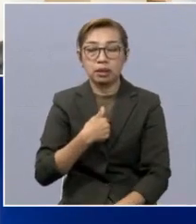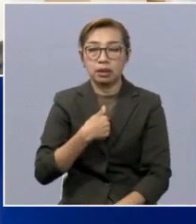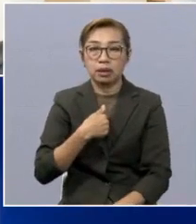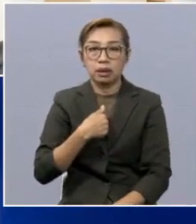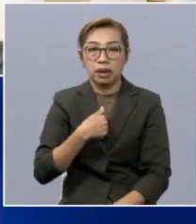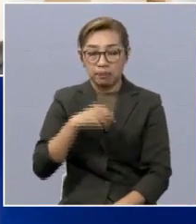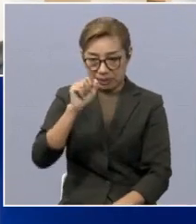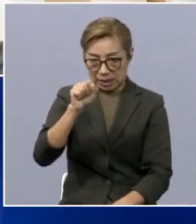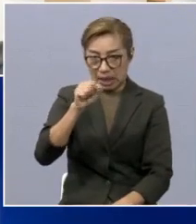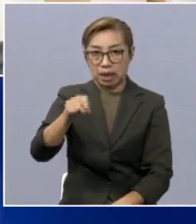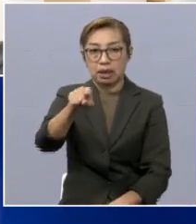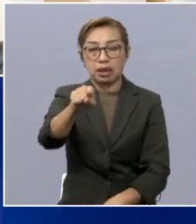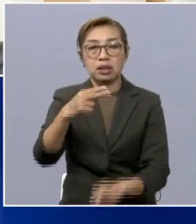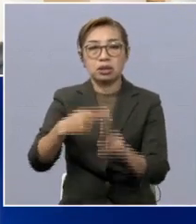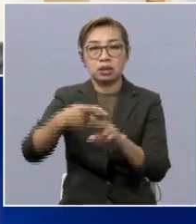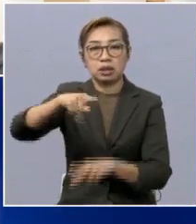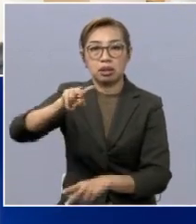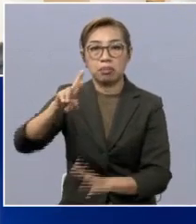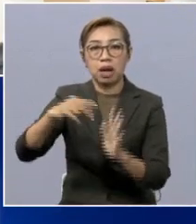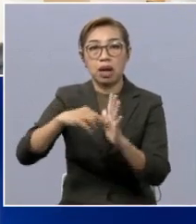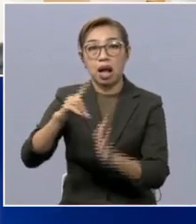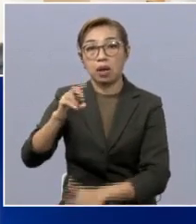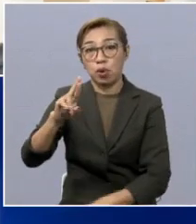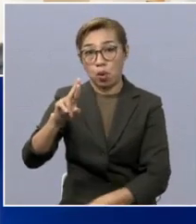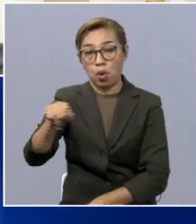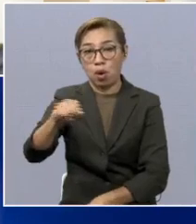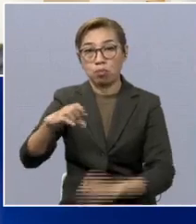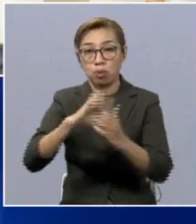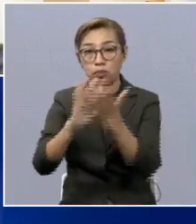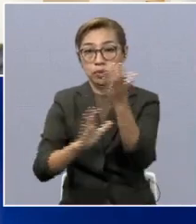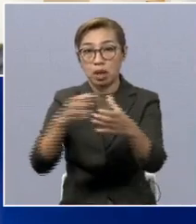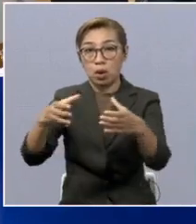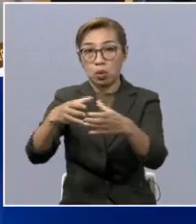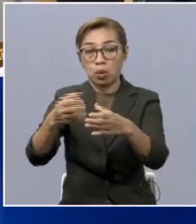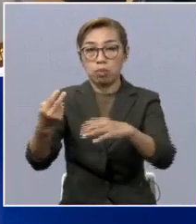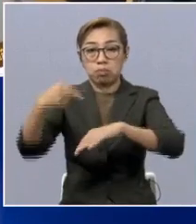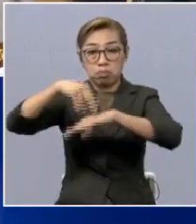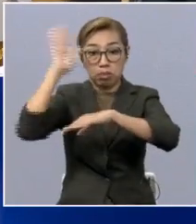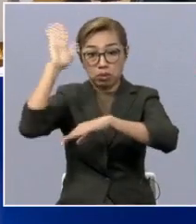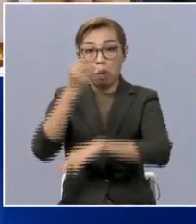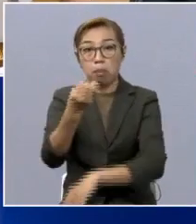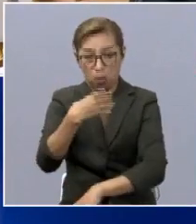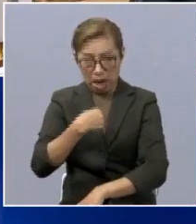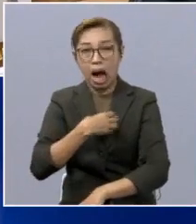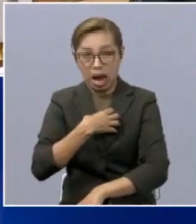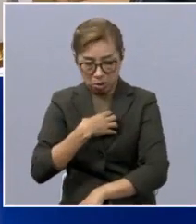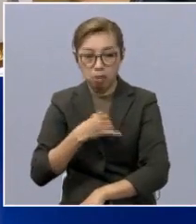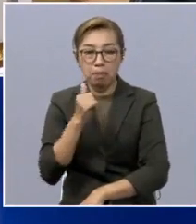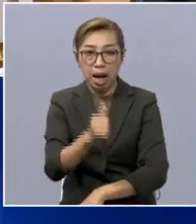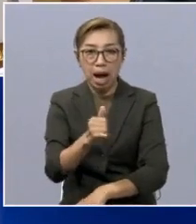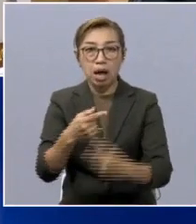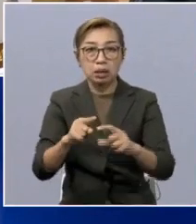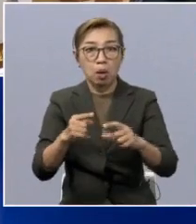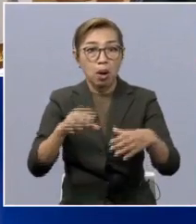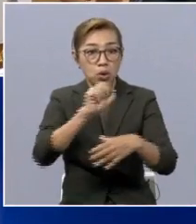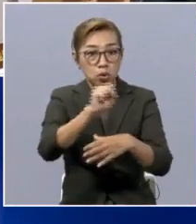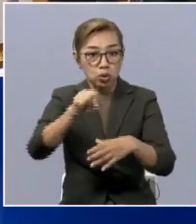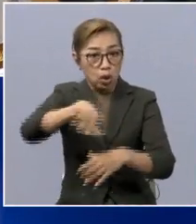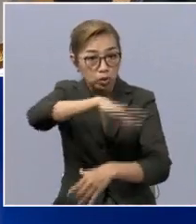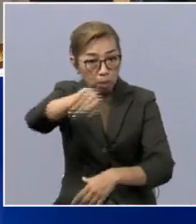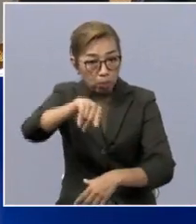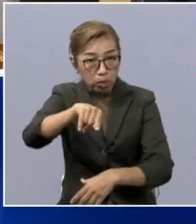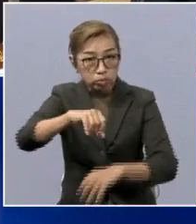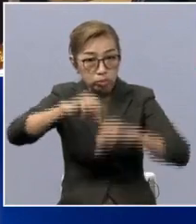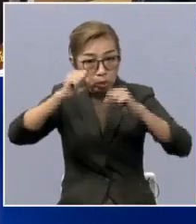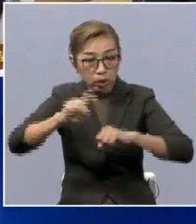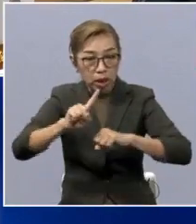ต้นคุณภราดรปริศนานันทกุลโฆษกพรรคภูมิใจไทยพูดทำนองว่าจะมานะส่วนพรรคจะตัดสินใจอย่างไรก็ถือเป็นความรับผิดช